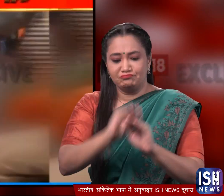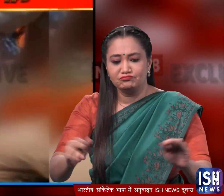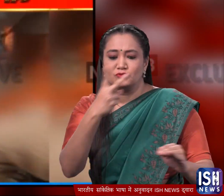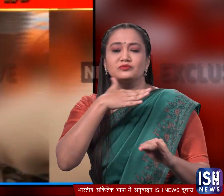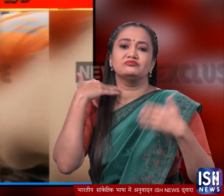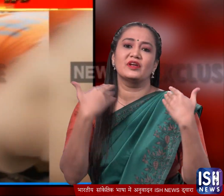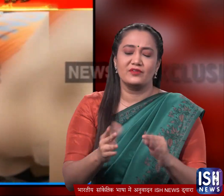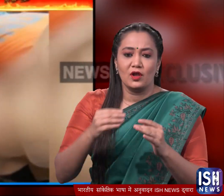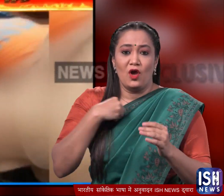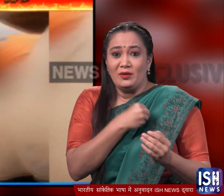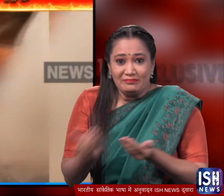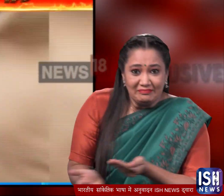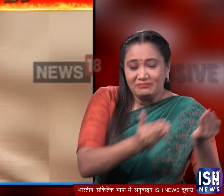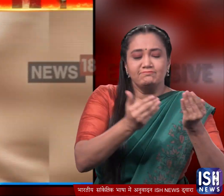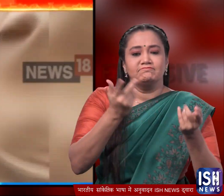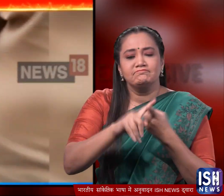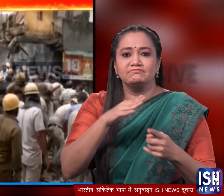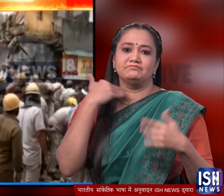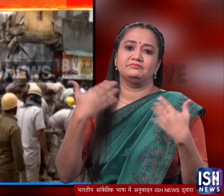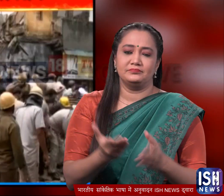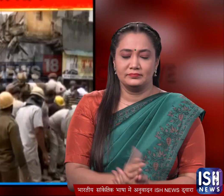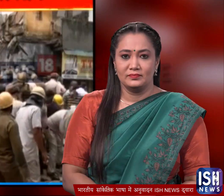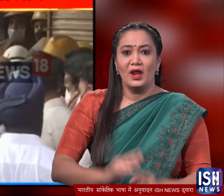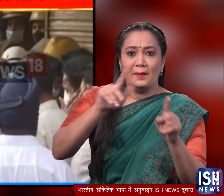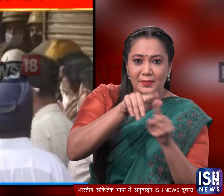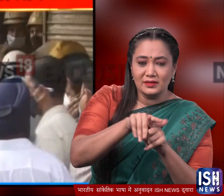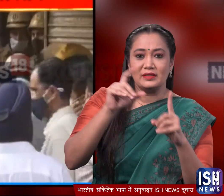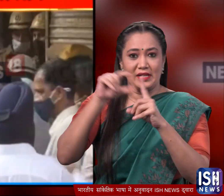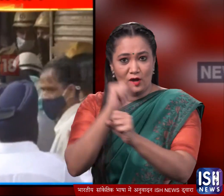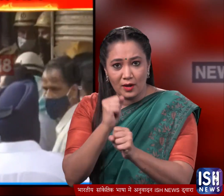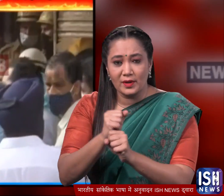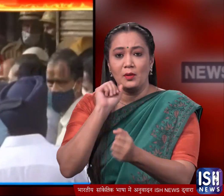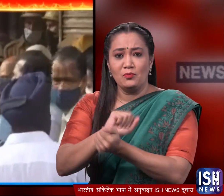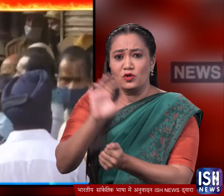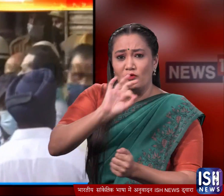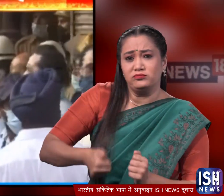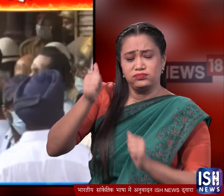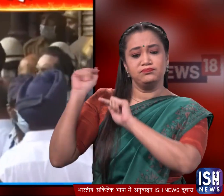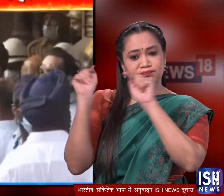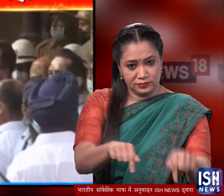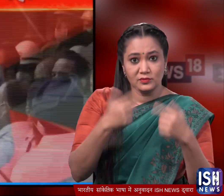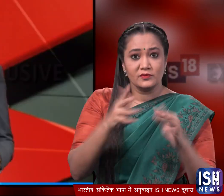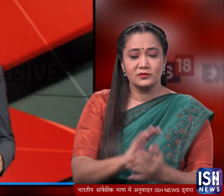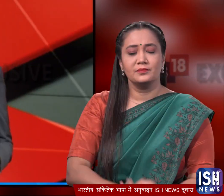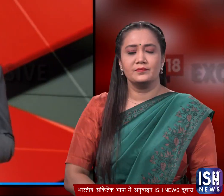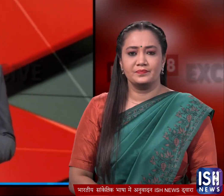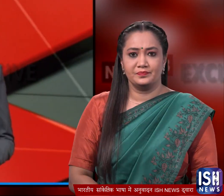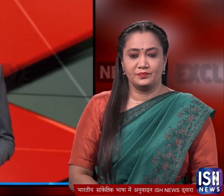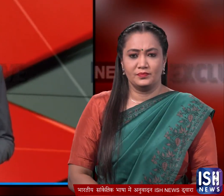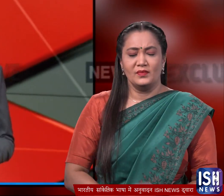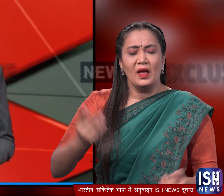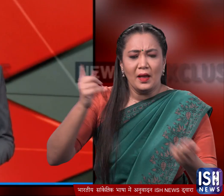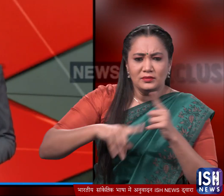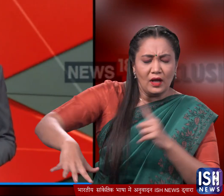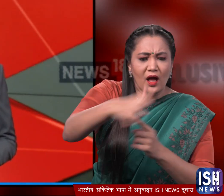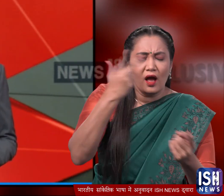नहीं जा सका और अस्पताल ले जाते वक्त उनकी मौत हो गई। नगर निगम, दिल्ली सरकार और पुलिस के बड़े अफसर भी मौके पर पहुंचे और उन्होंने इस हादसे